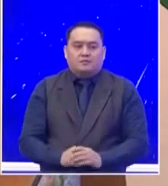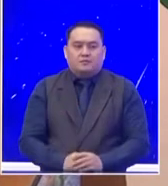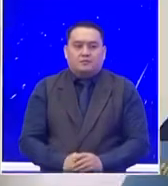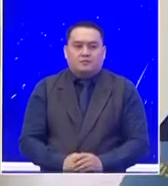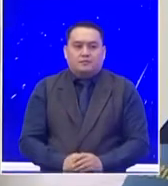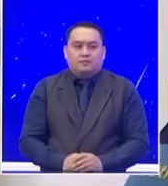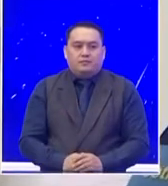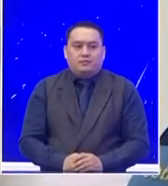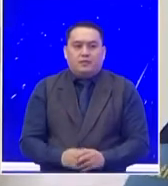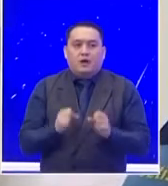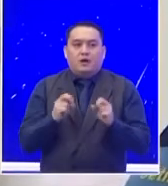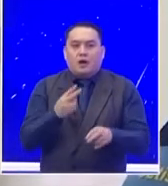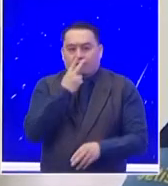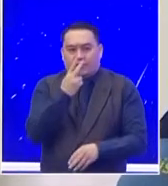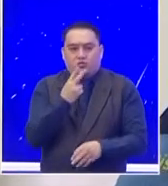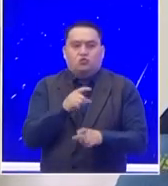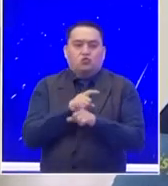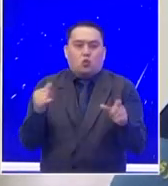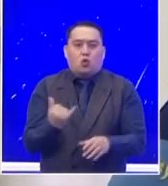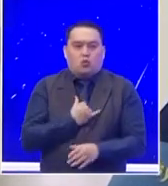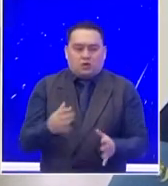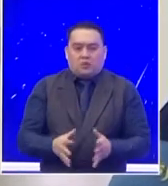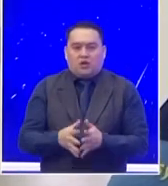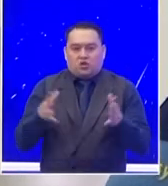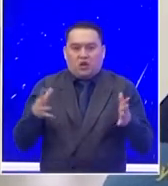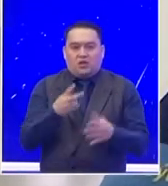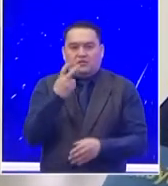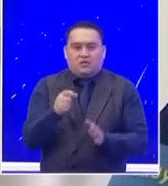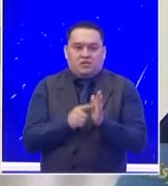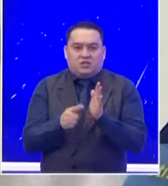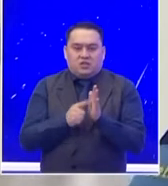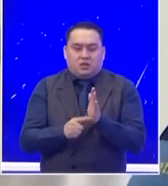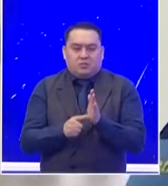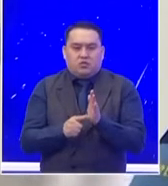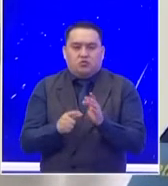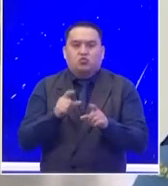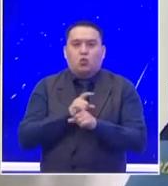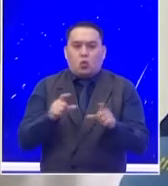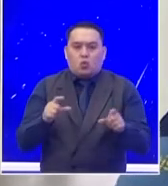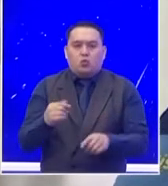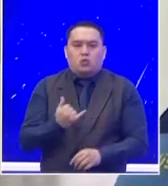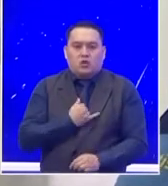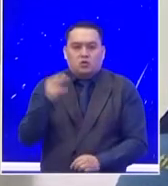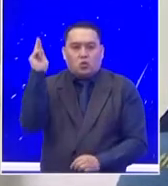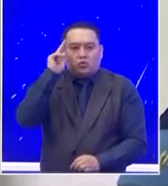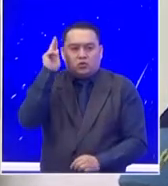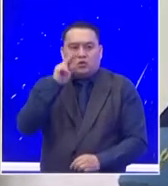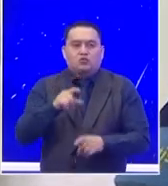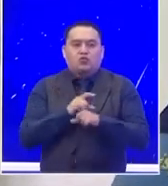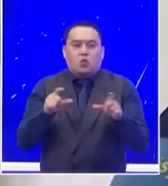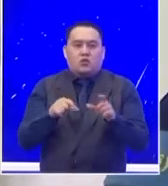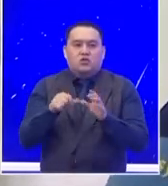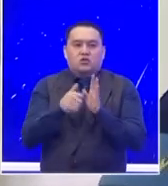Так как видите, сейчас просторная школа у нас. 270 учащихся у нас учатся, а вообще школа рассчитана